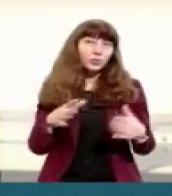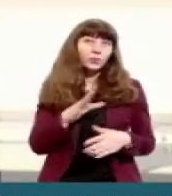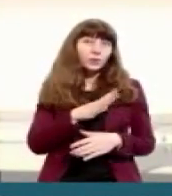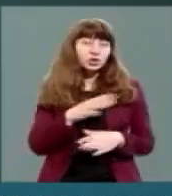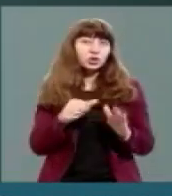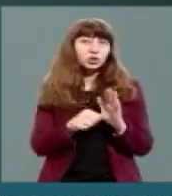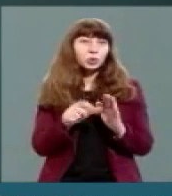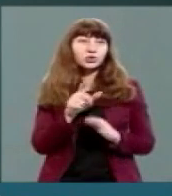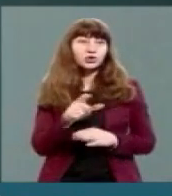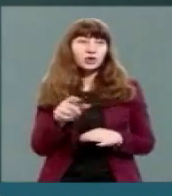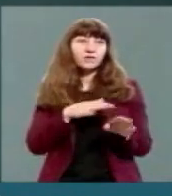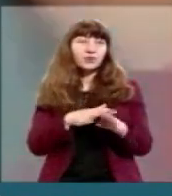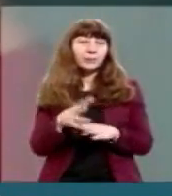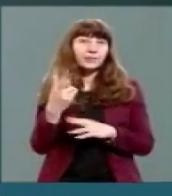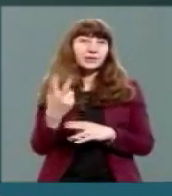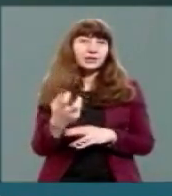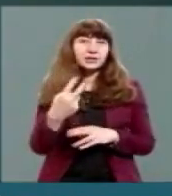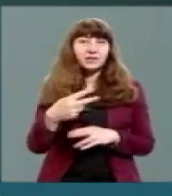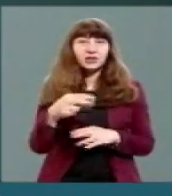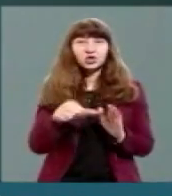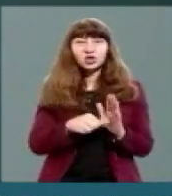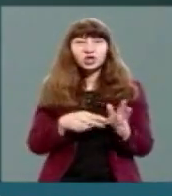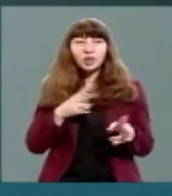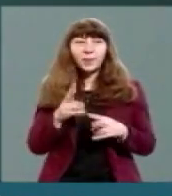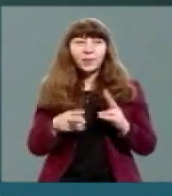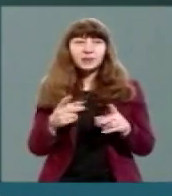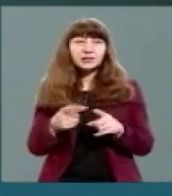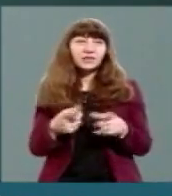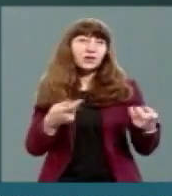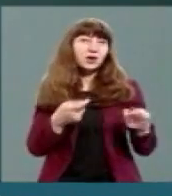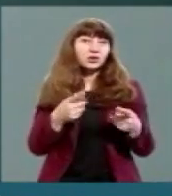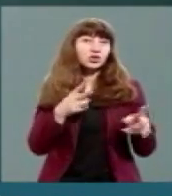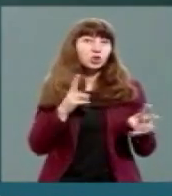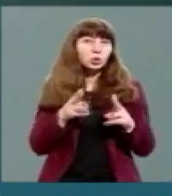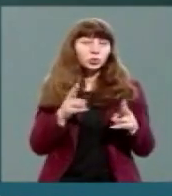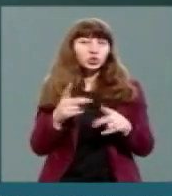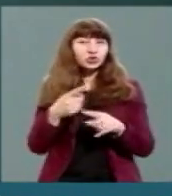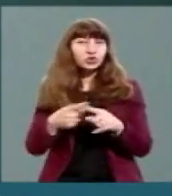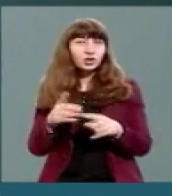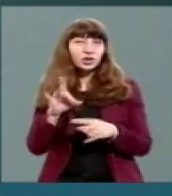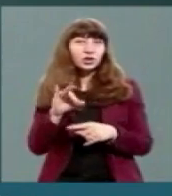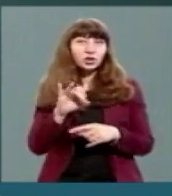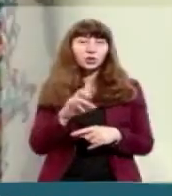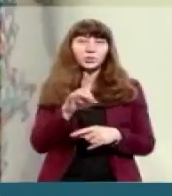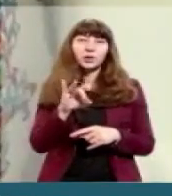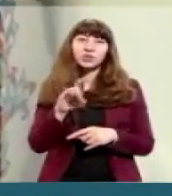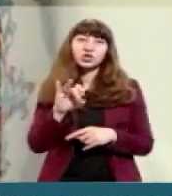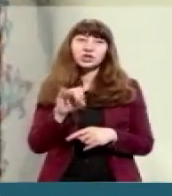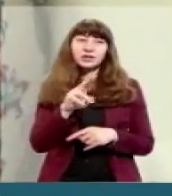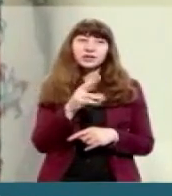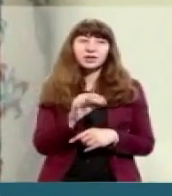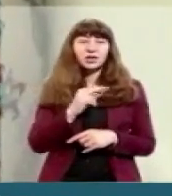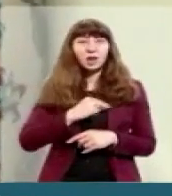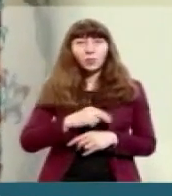600 пациентов. Проведено 326 операций. По словам руководителя хирургического сектора Игоря Белобрежицкого,